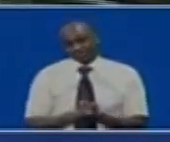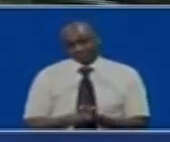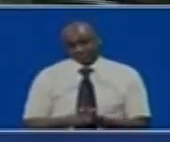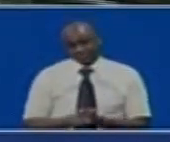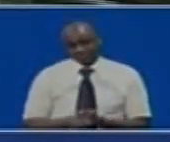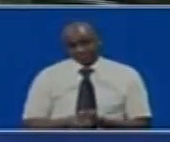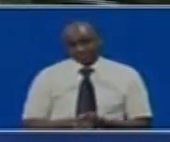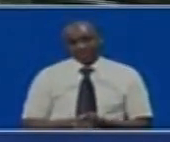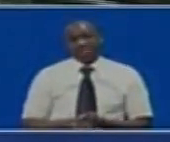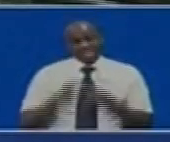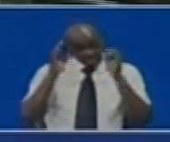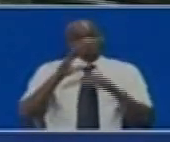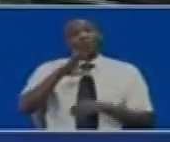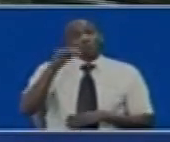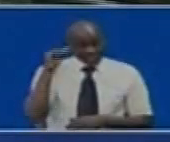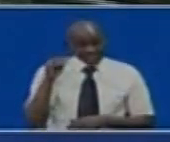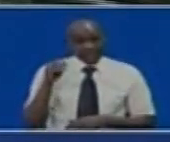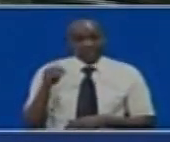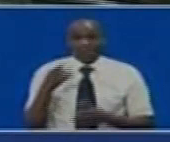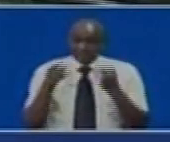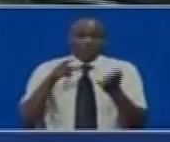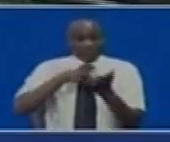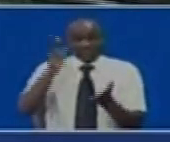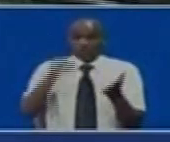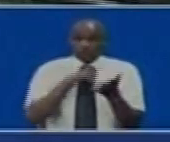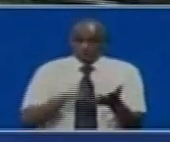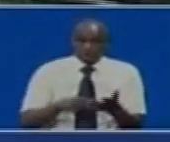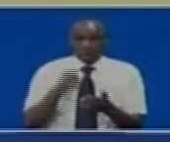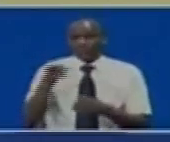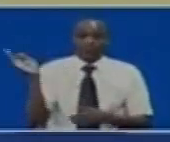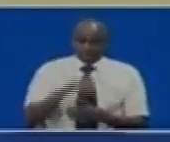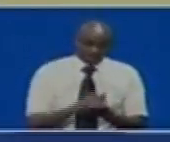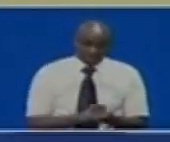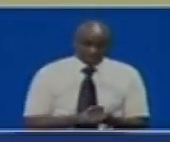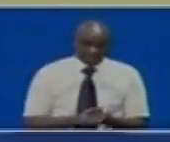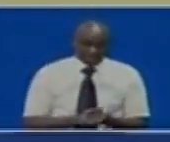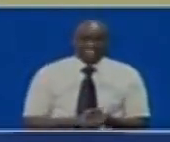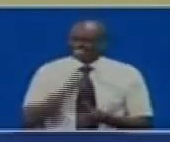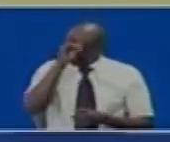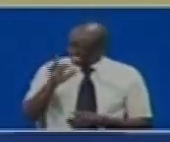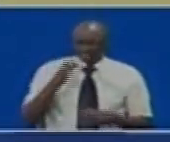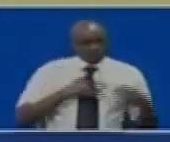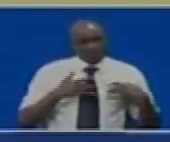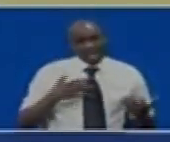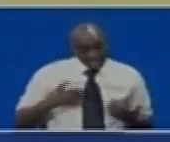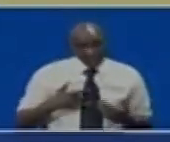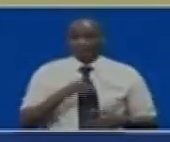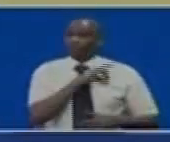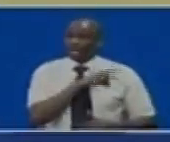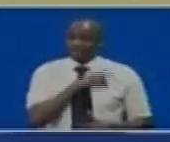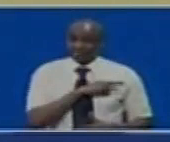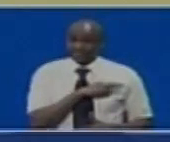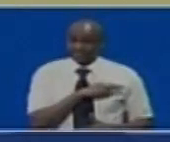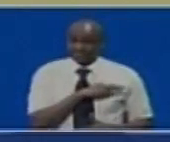Yeah, if we find that we paid erroneously, we are recovering. There is very serious concern on the allowances.